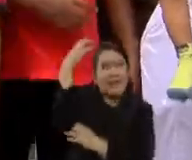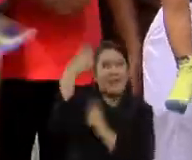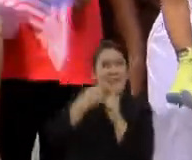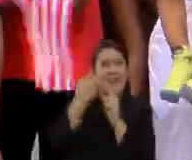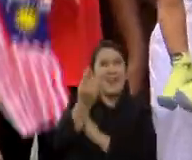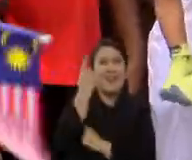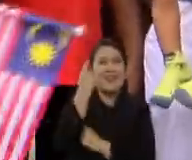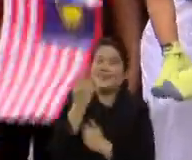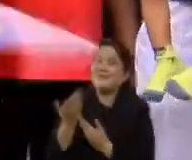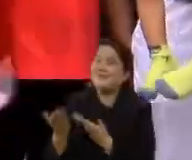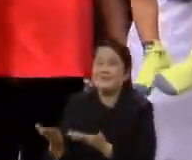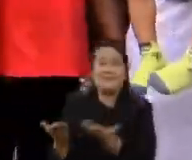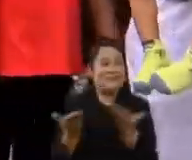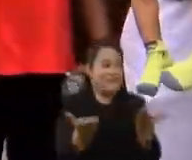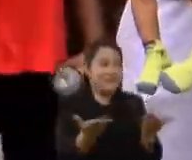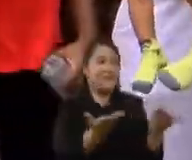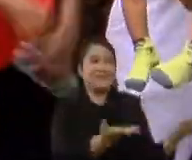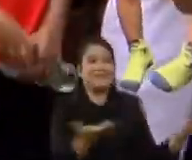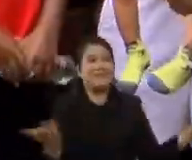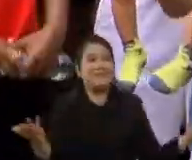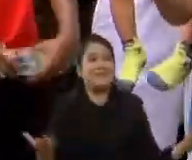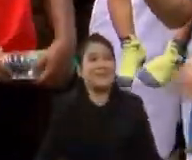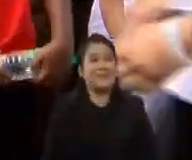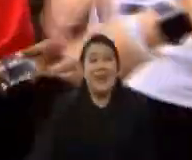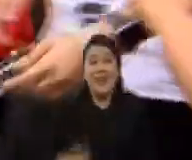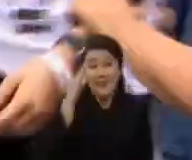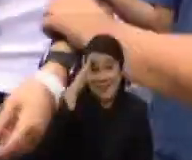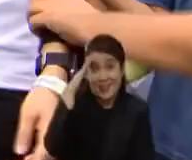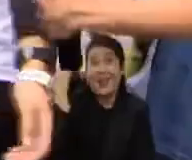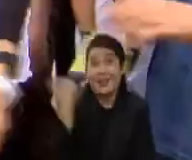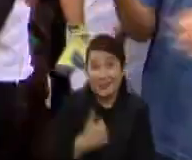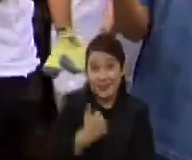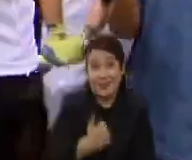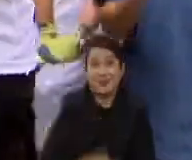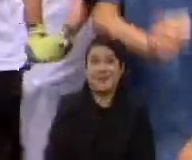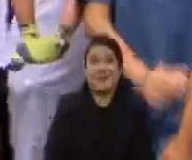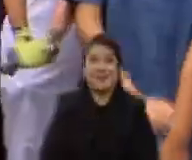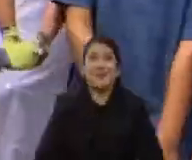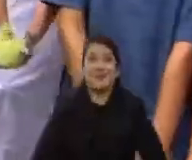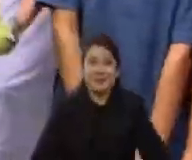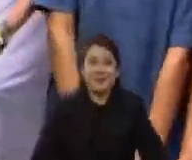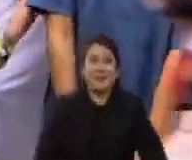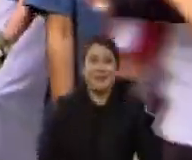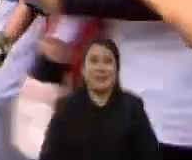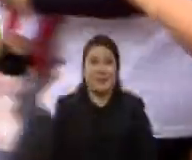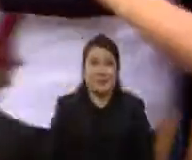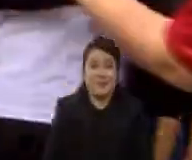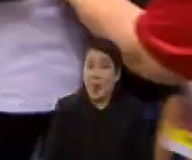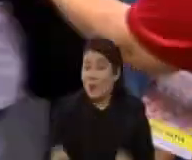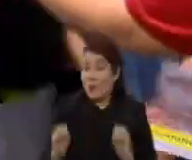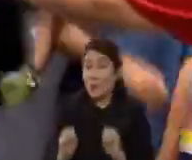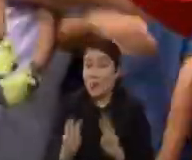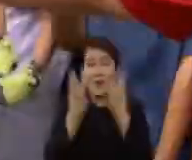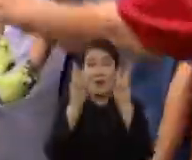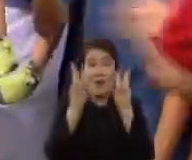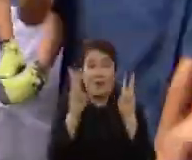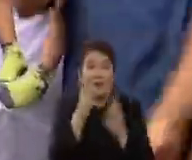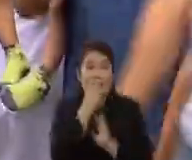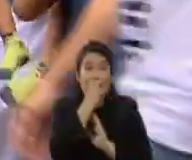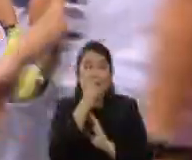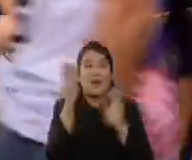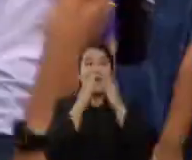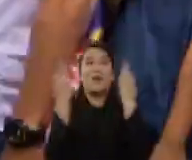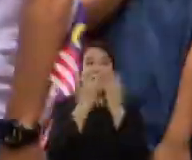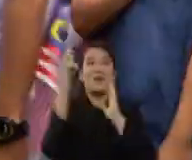tadi. Silakan, silakan. Assalamualaikum. Assalamualaikum. Ah, wah, nampak saya bersama dengan